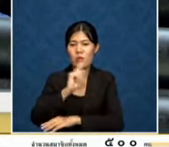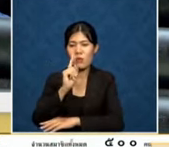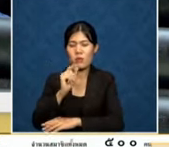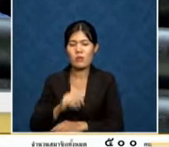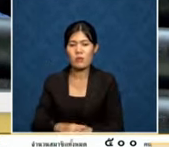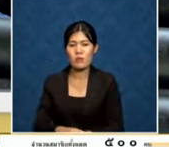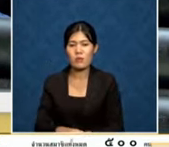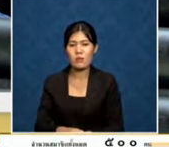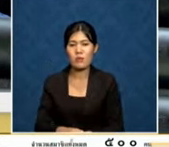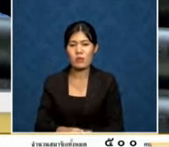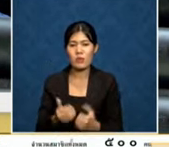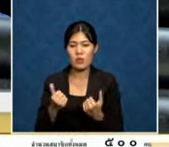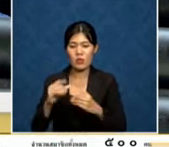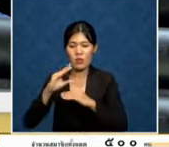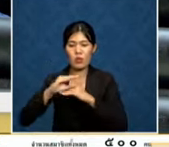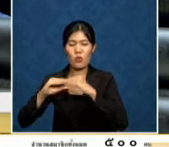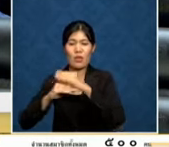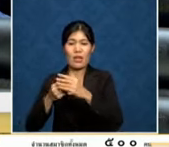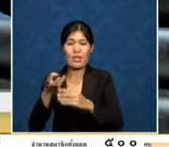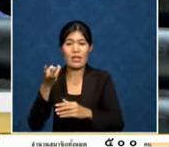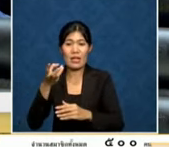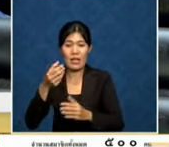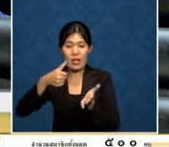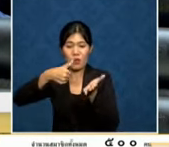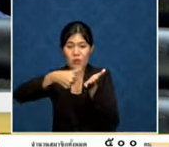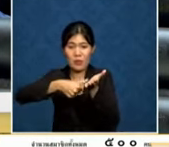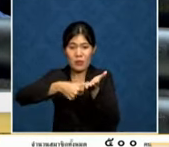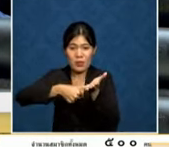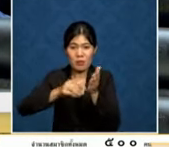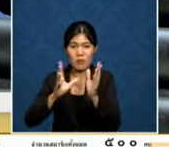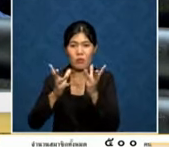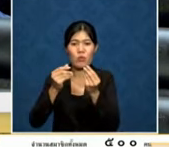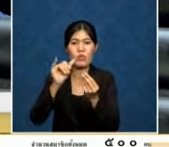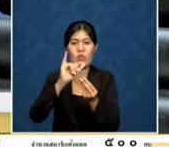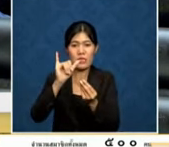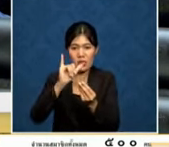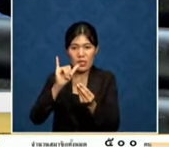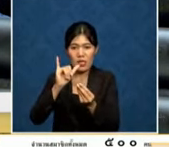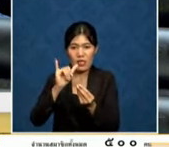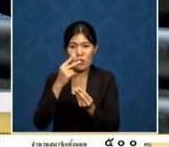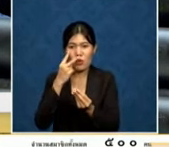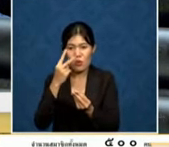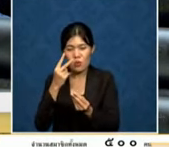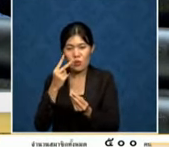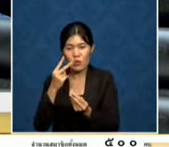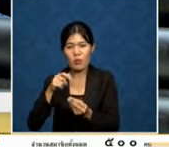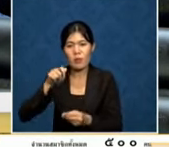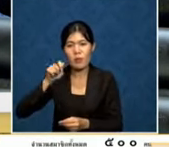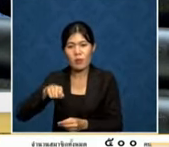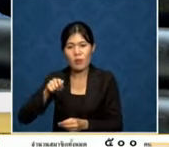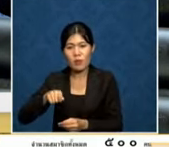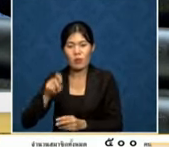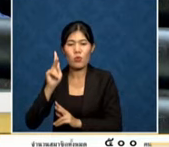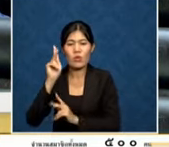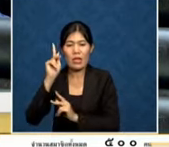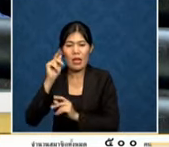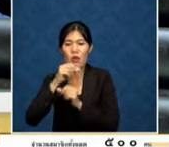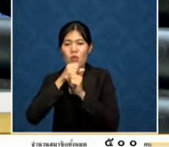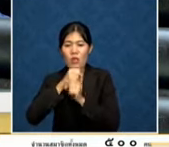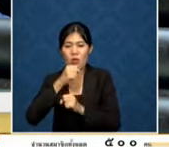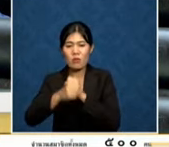ข้าวก็ยังไม่หมดแถมยังต้องมาหาผู้ประมูลข้าวอีกข้าวเก่าอีก 10ปีท่านประธานที่เคารพ